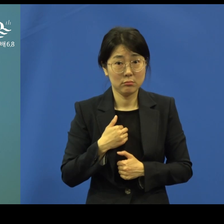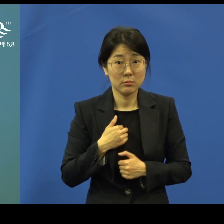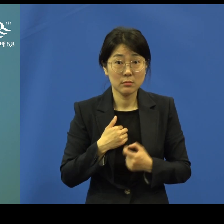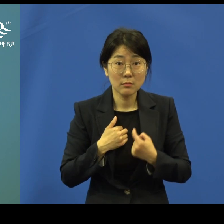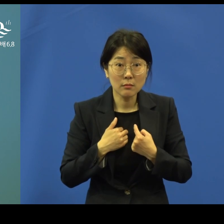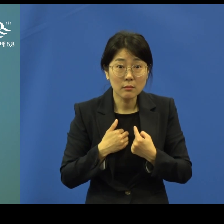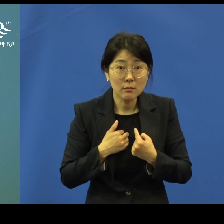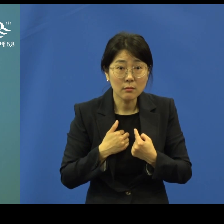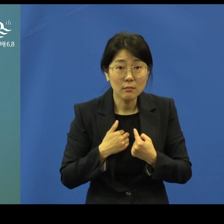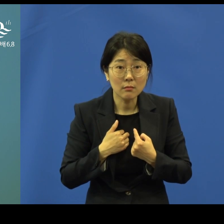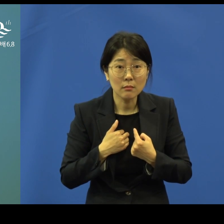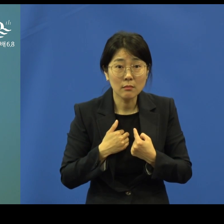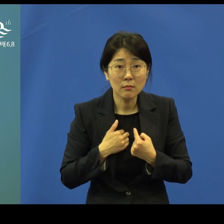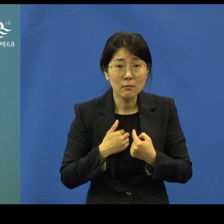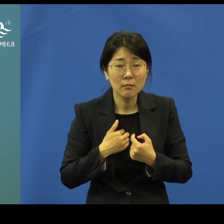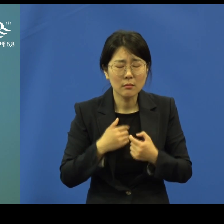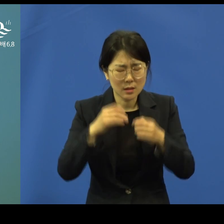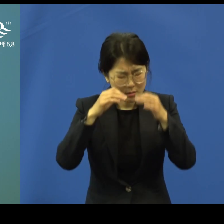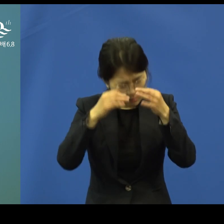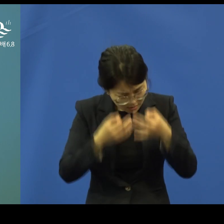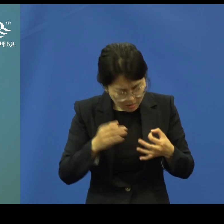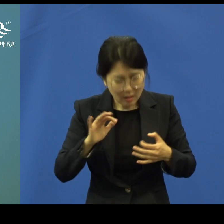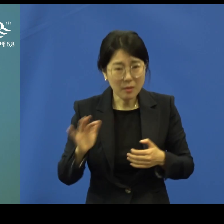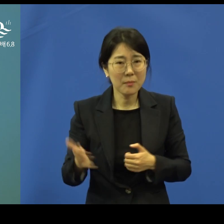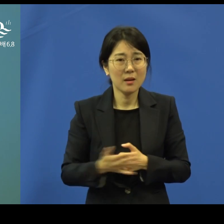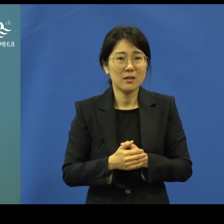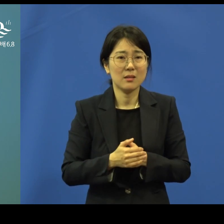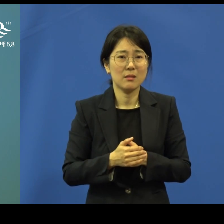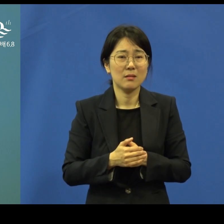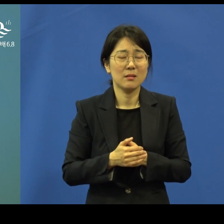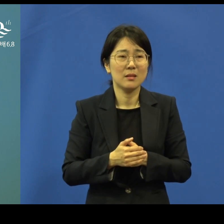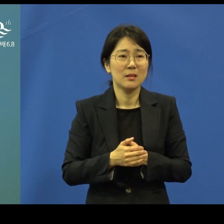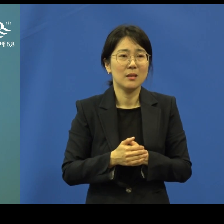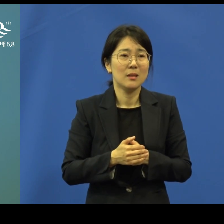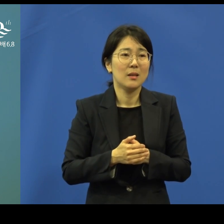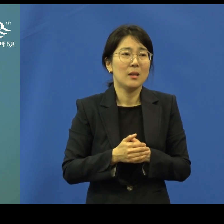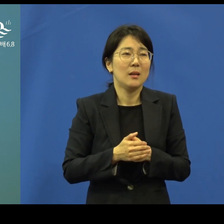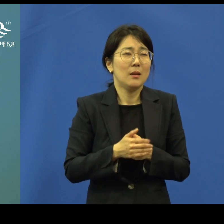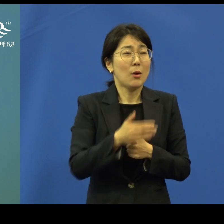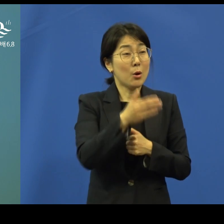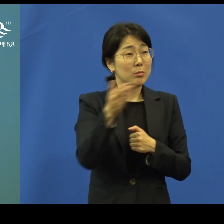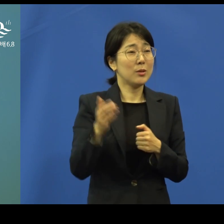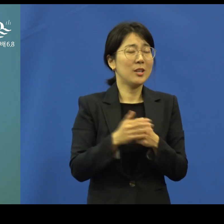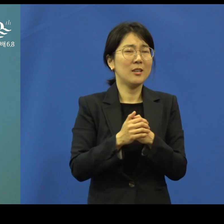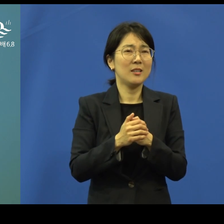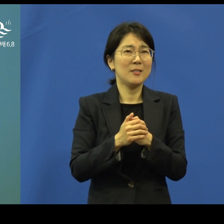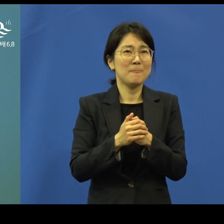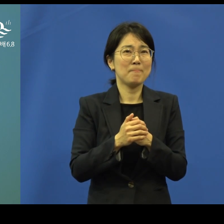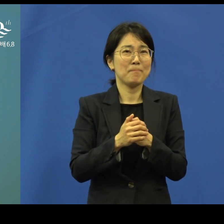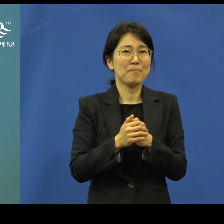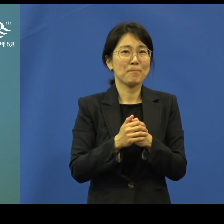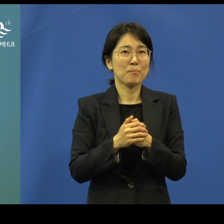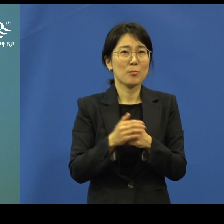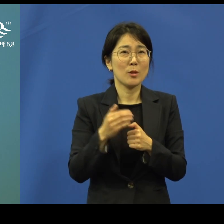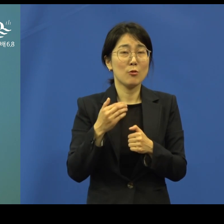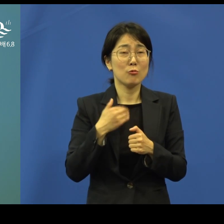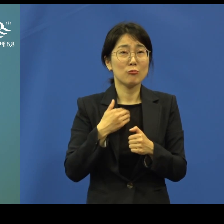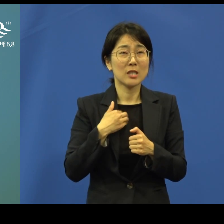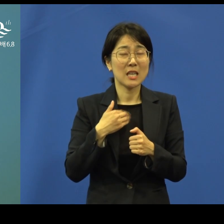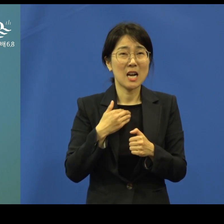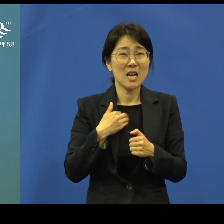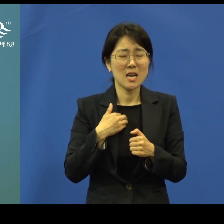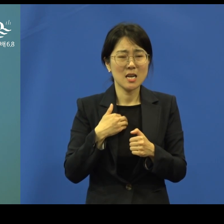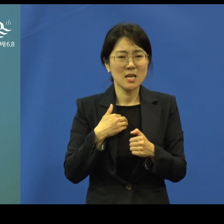여러분, 이 불이 붙으면 오늘 우리 장로님이 기도하신 것처럼, 그죠? 그 이역만리에서 그 불, 가슴에